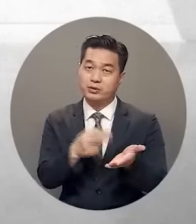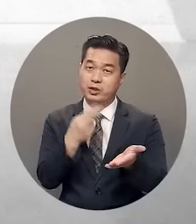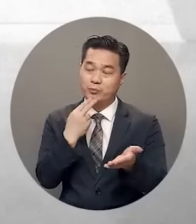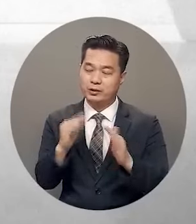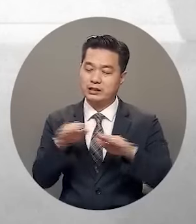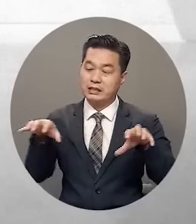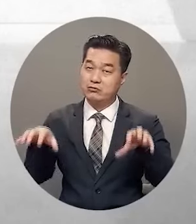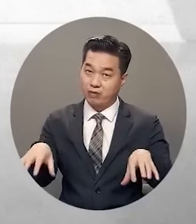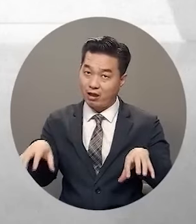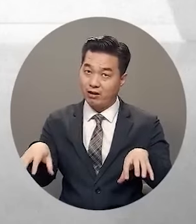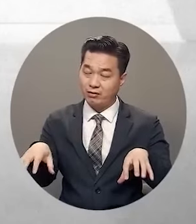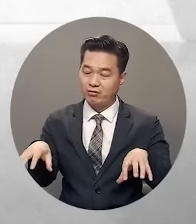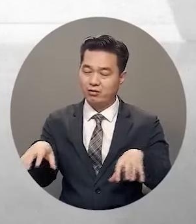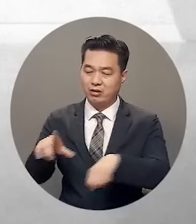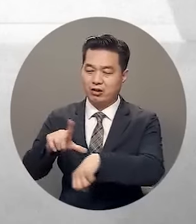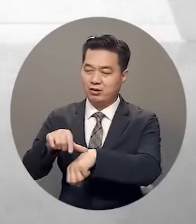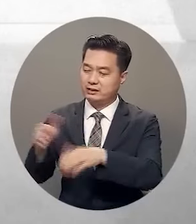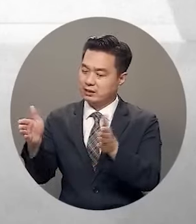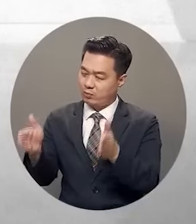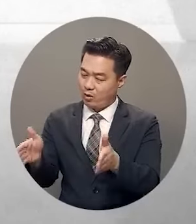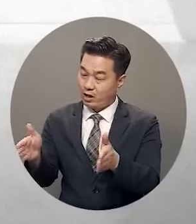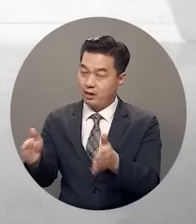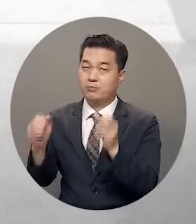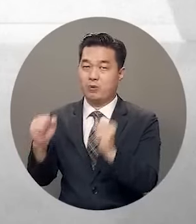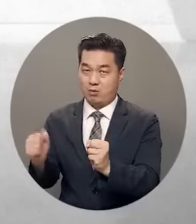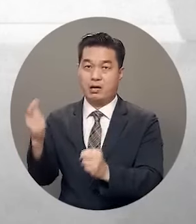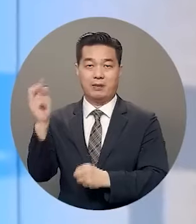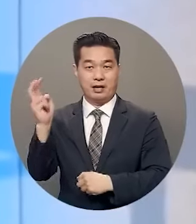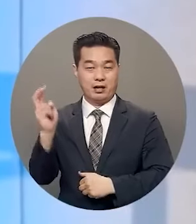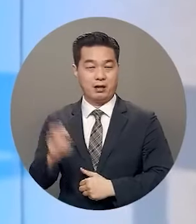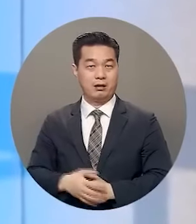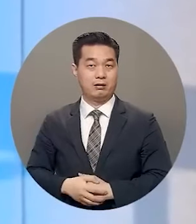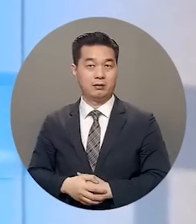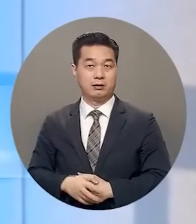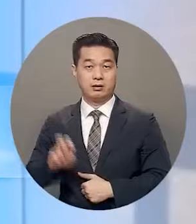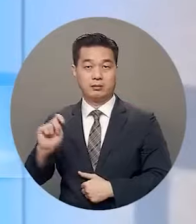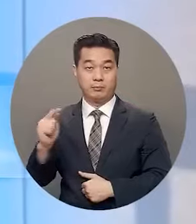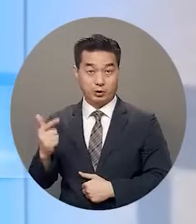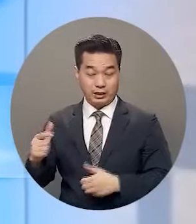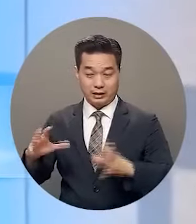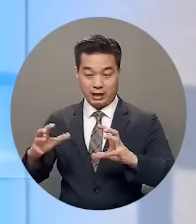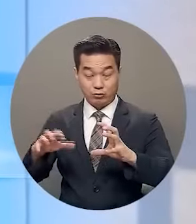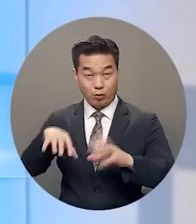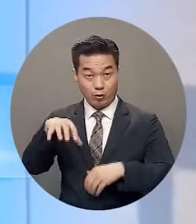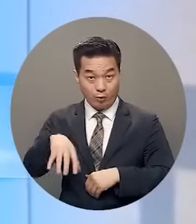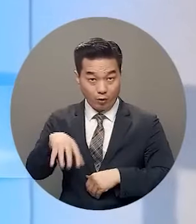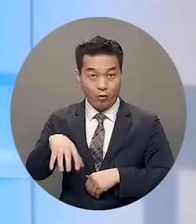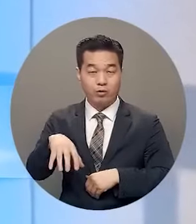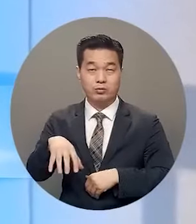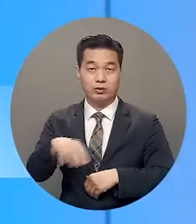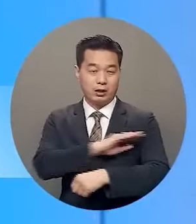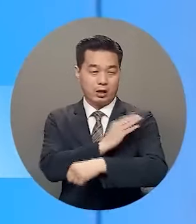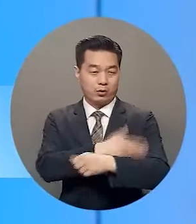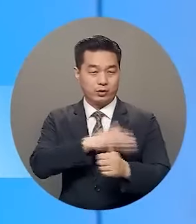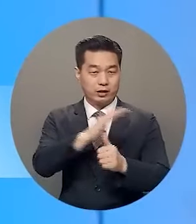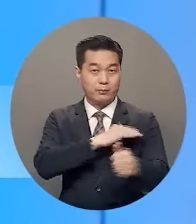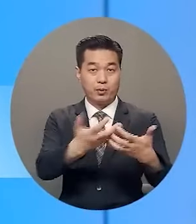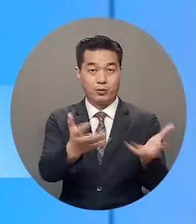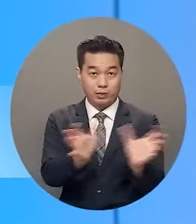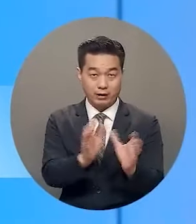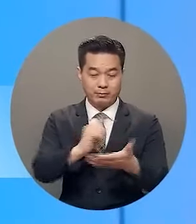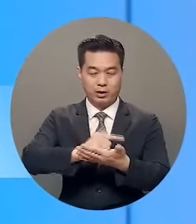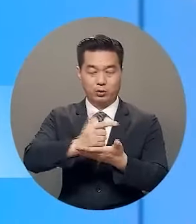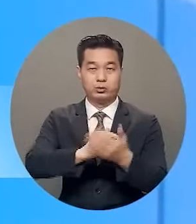이웃나라에서 일정 시간 머물렀다고 밝혔습니다. 몬테네그로 당국은 권 대표 일행에게서 노트북